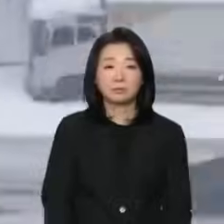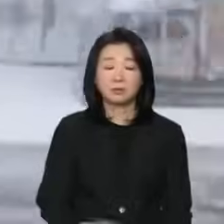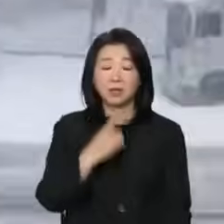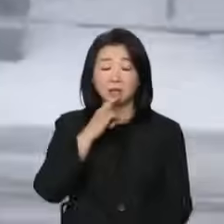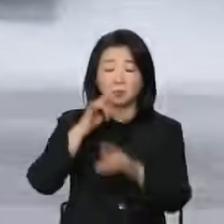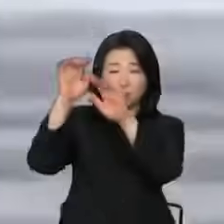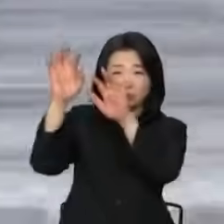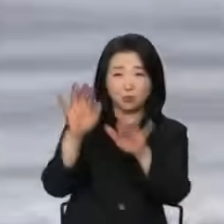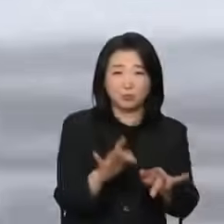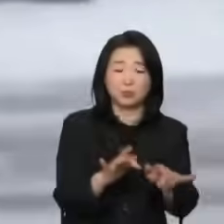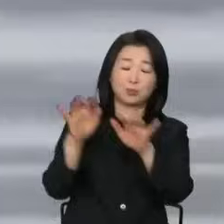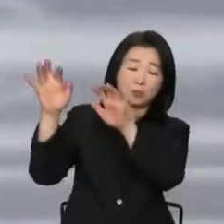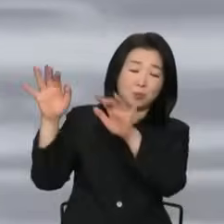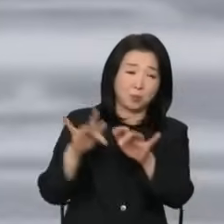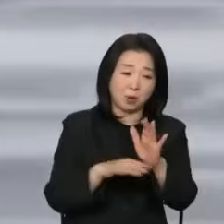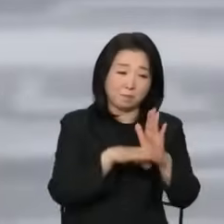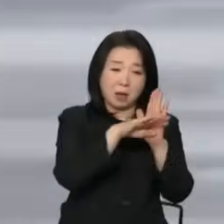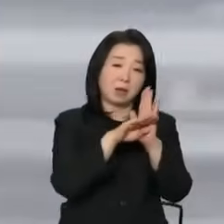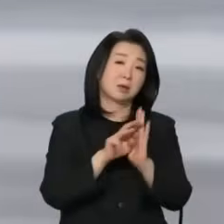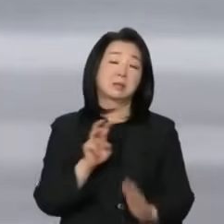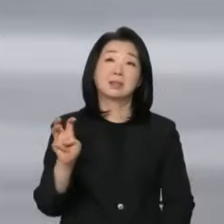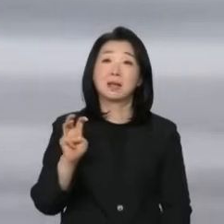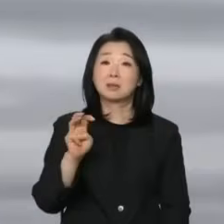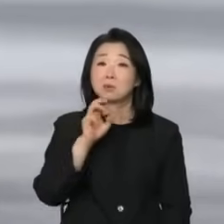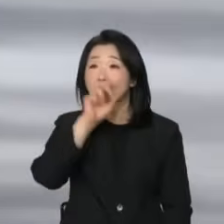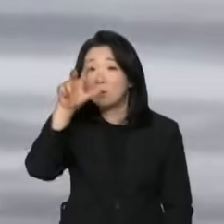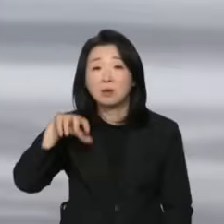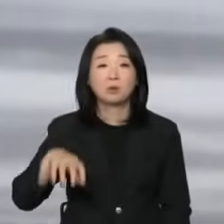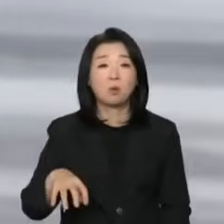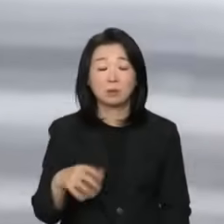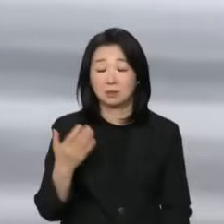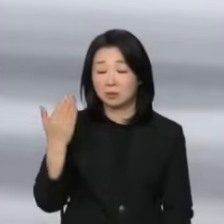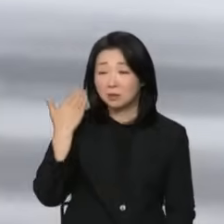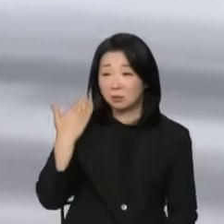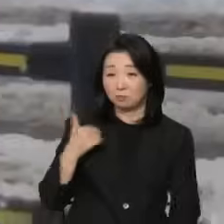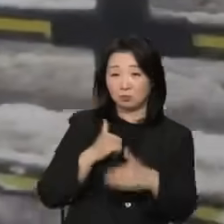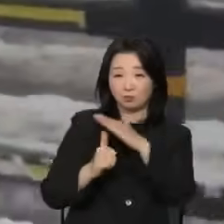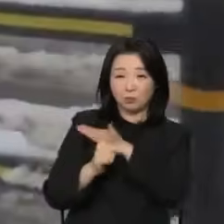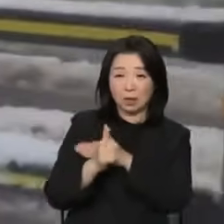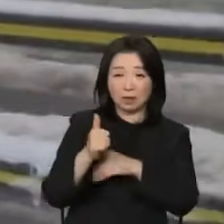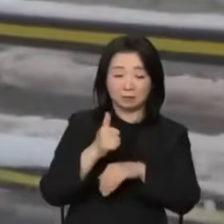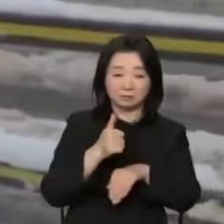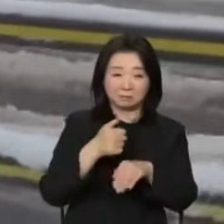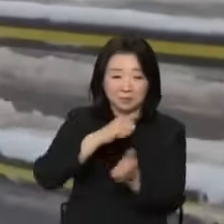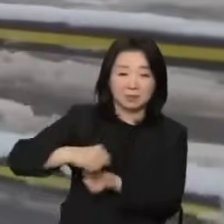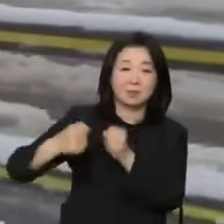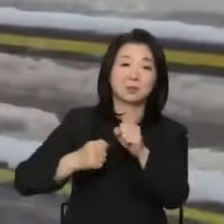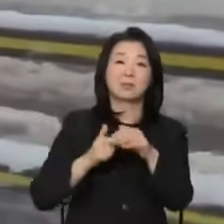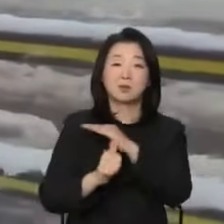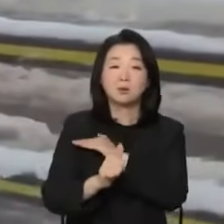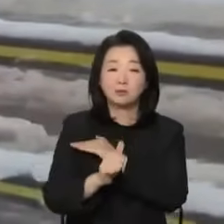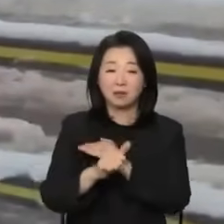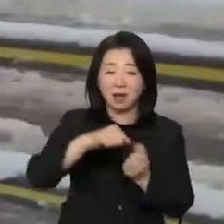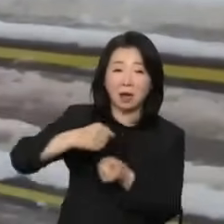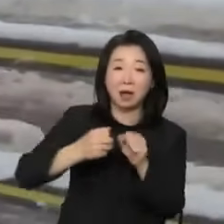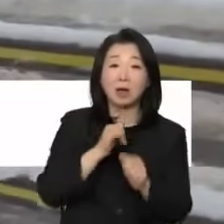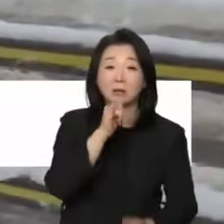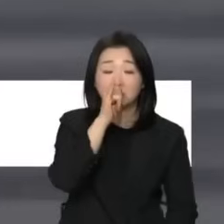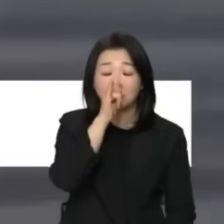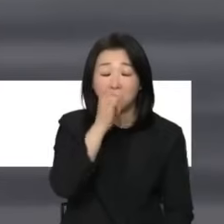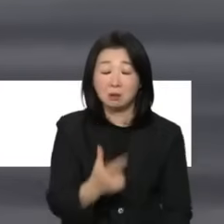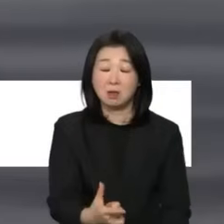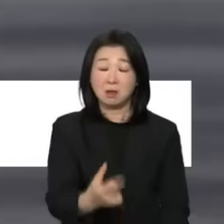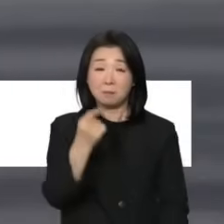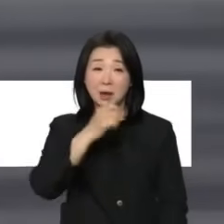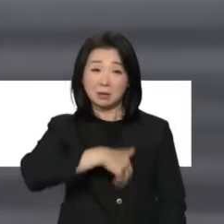40cm 넘게 폭설이 쏟아진 경기도 용인에선 전 국가대표 스키 선수가 도로에 나타났습니다. 빨리 출근해서 도착을